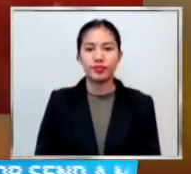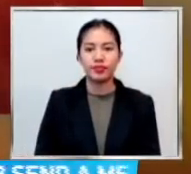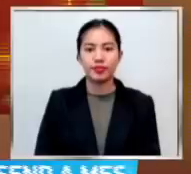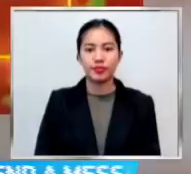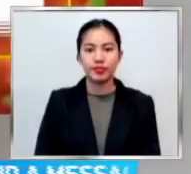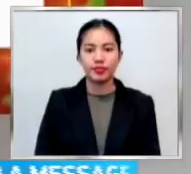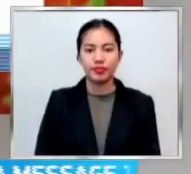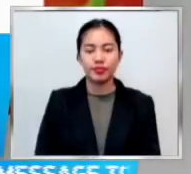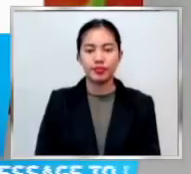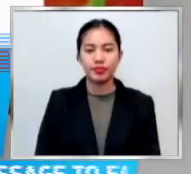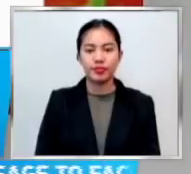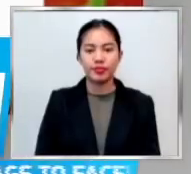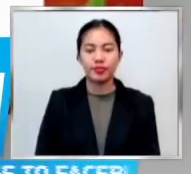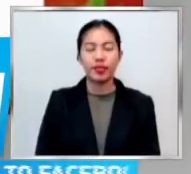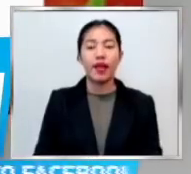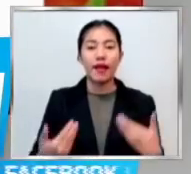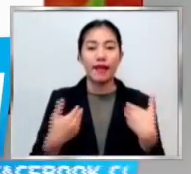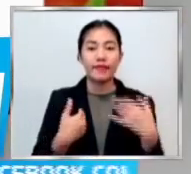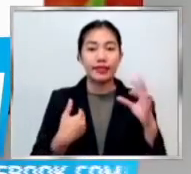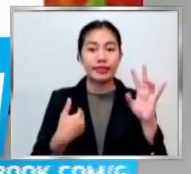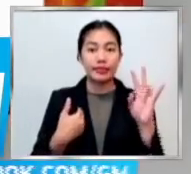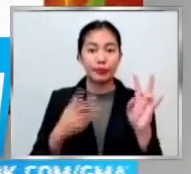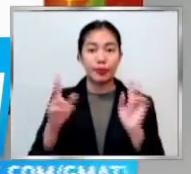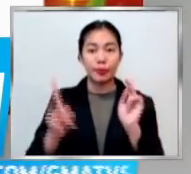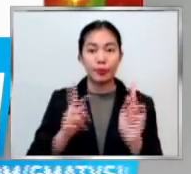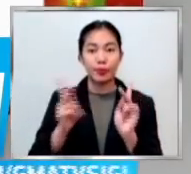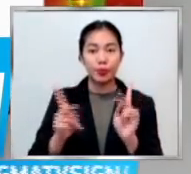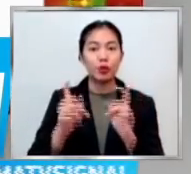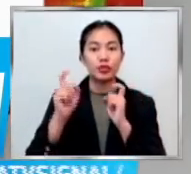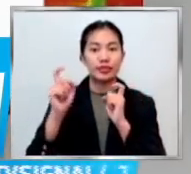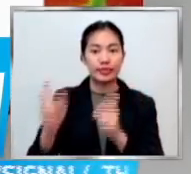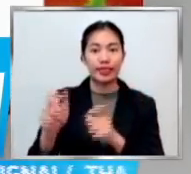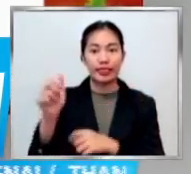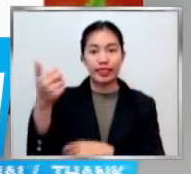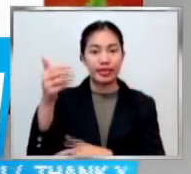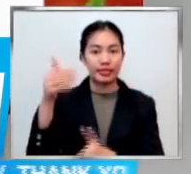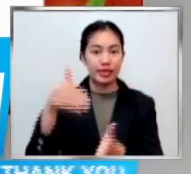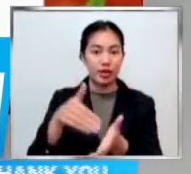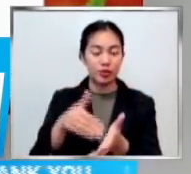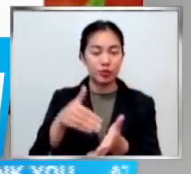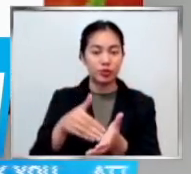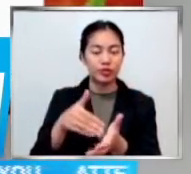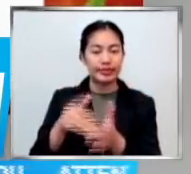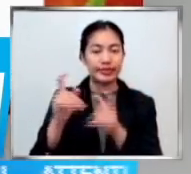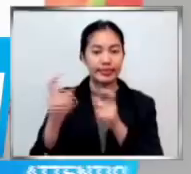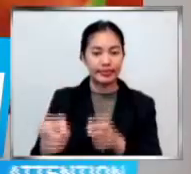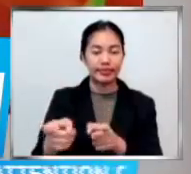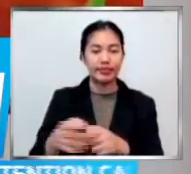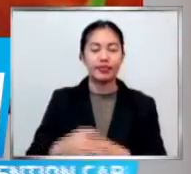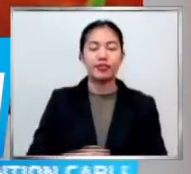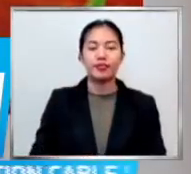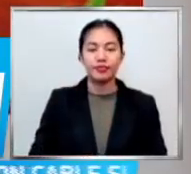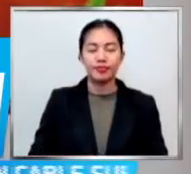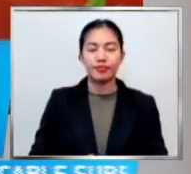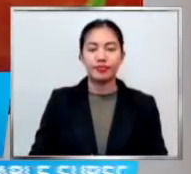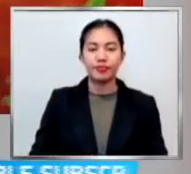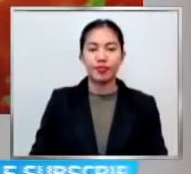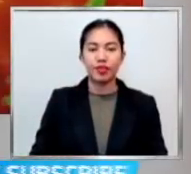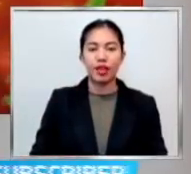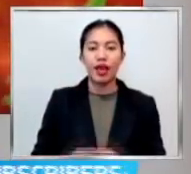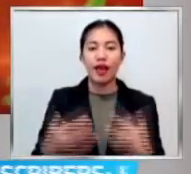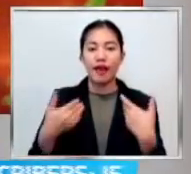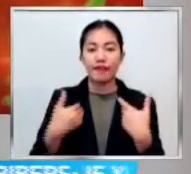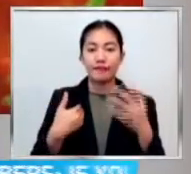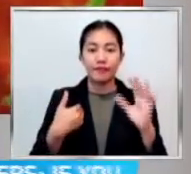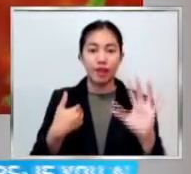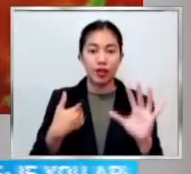May 7 nanalo ng tig 10,000 pesos na Pasko Buhayan cash package sa October 9 to 15 promo week. Meron namang 5 winners ng